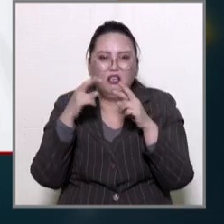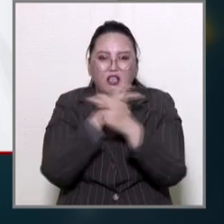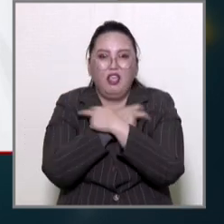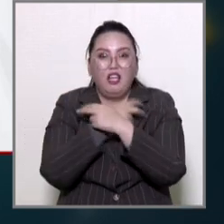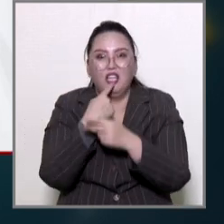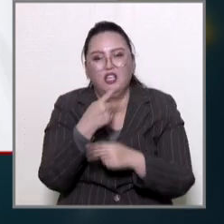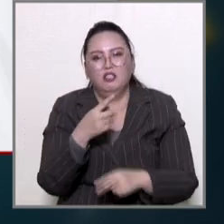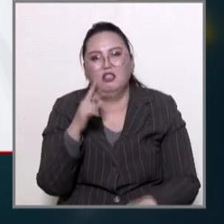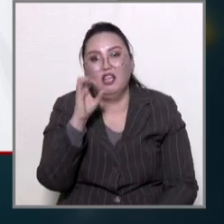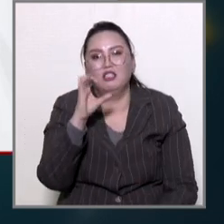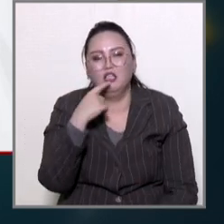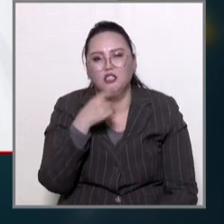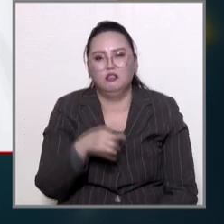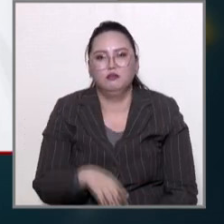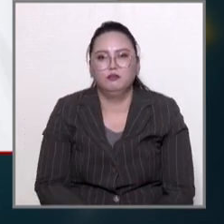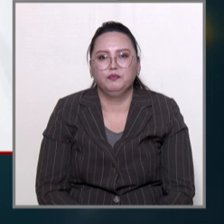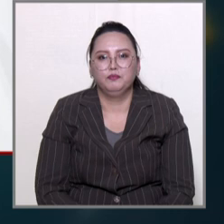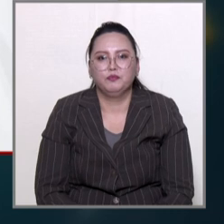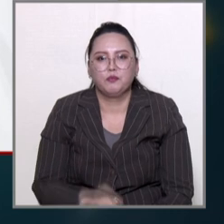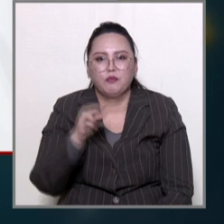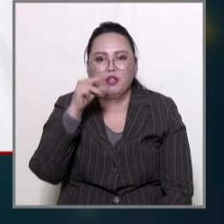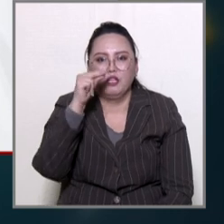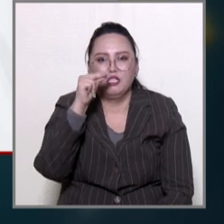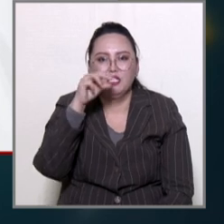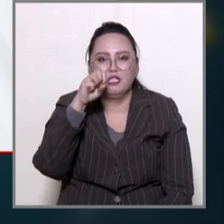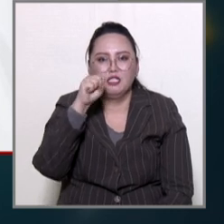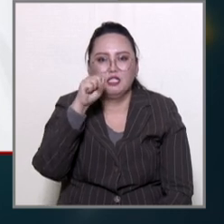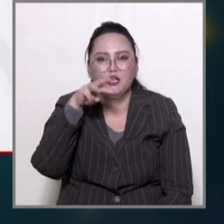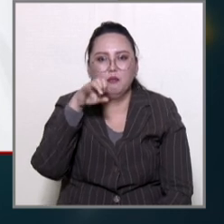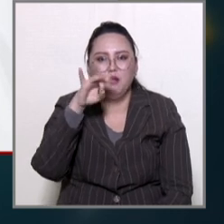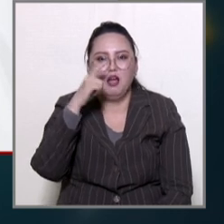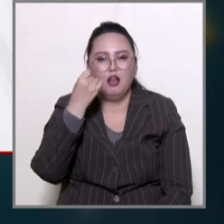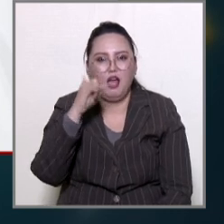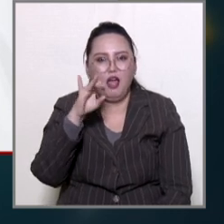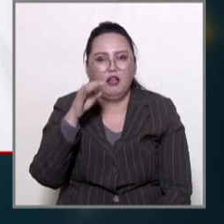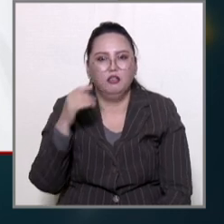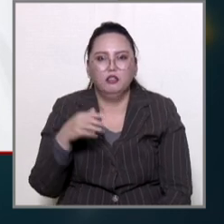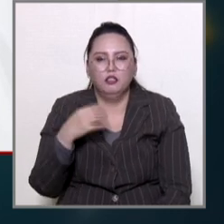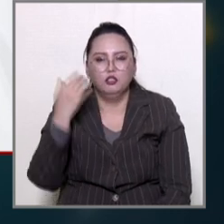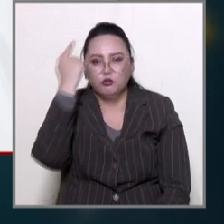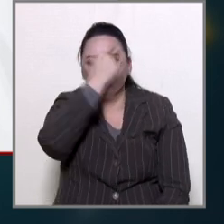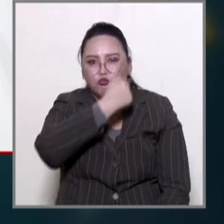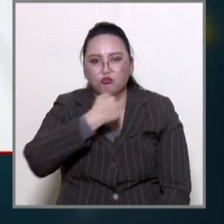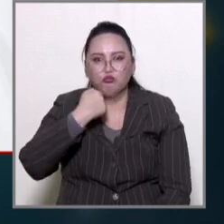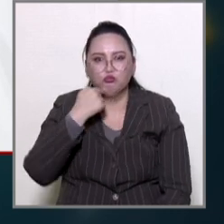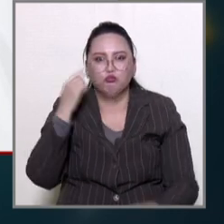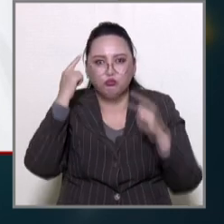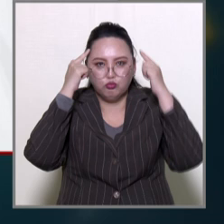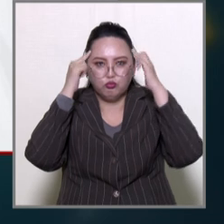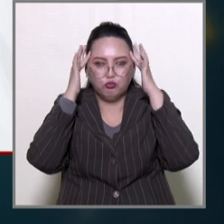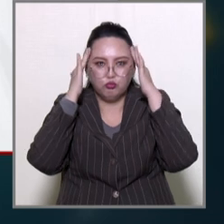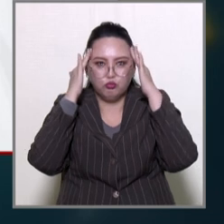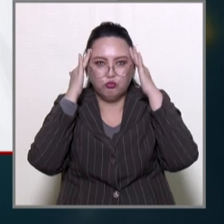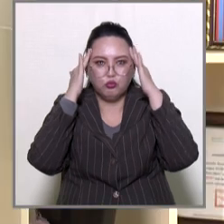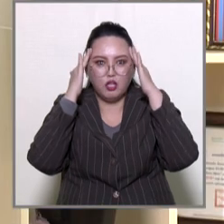чамархай. Чамархай гэдэг бол хүний тэргүүн магнай, магнаны хоёр талын зөөлөн хэсгийг бол чамархай гэж нэрлэдэг